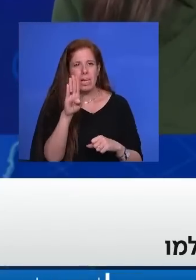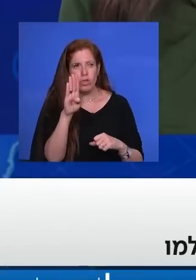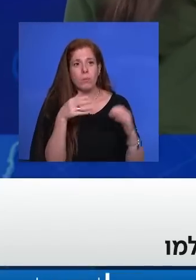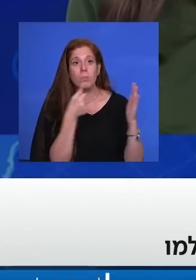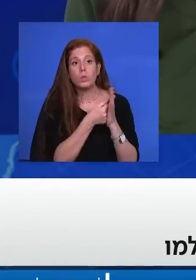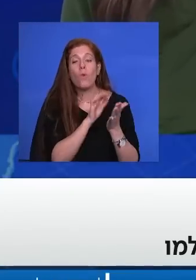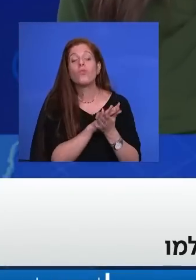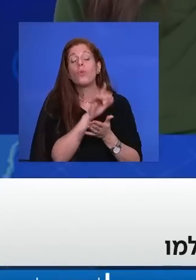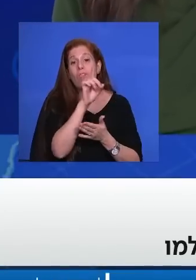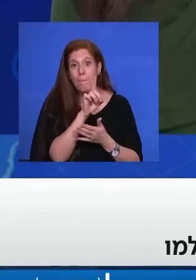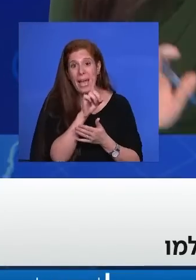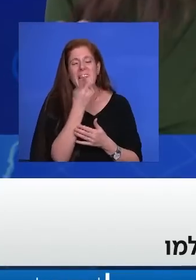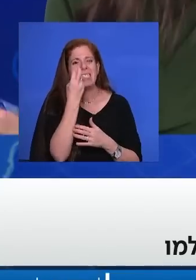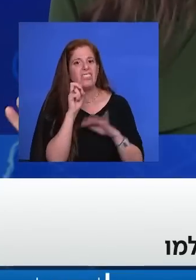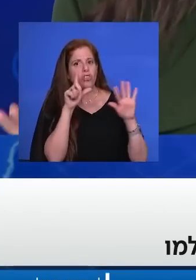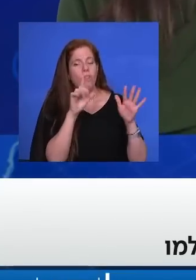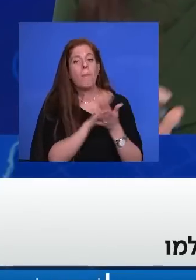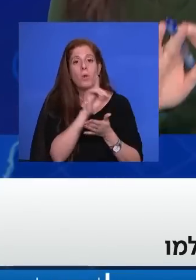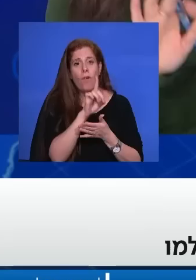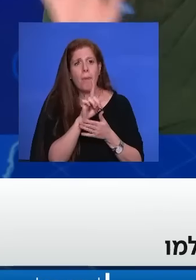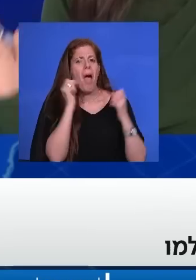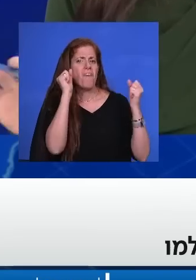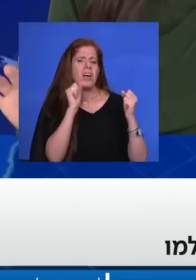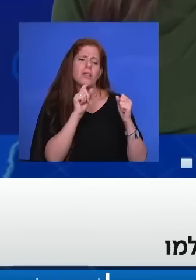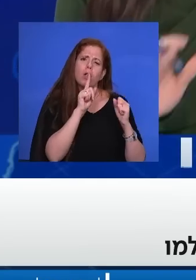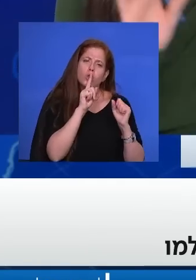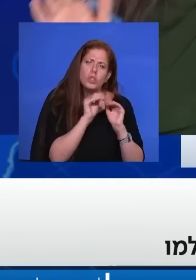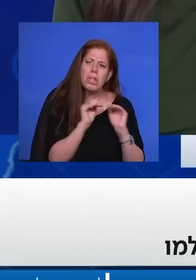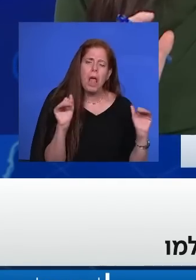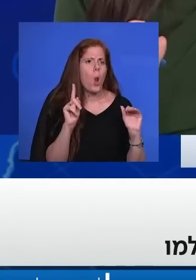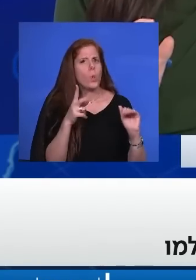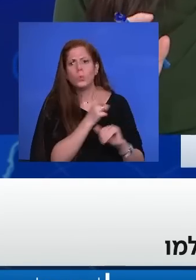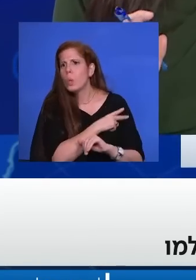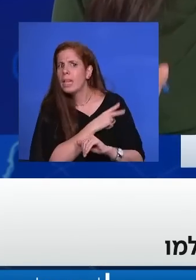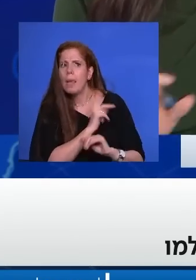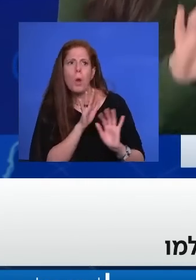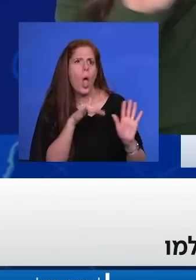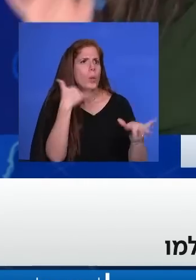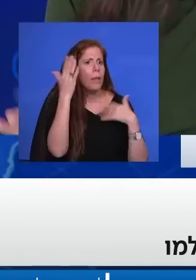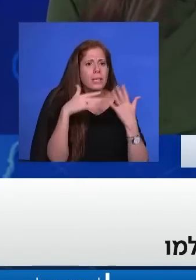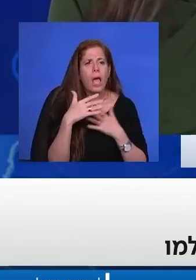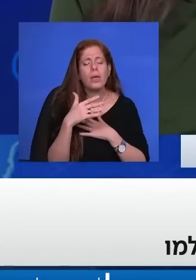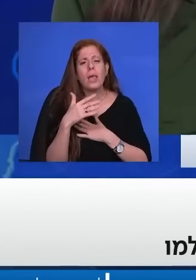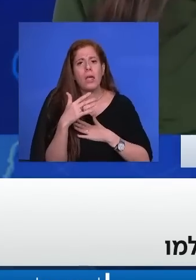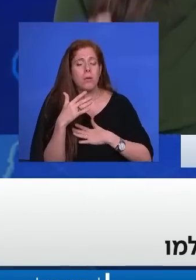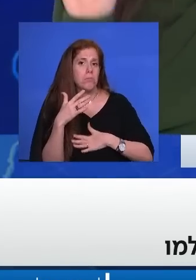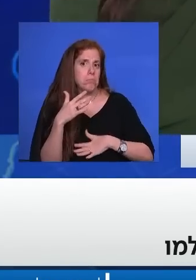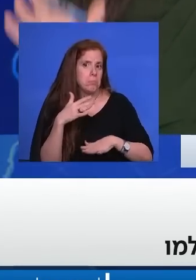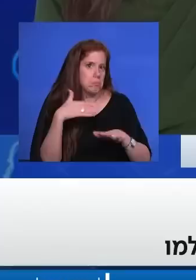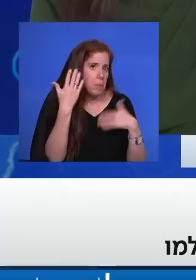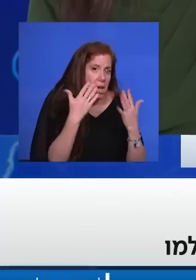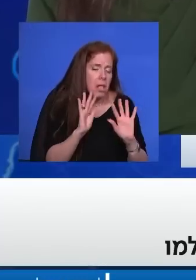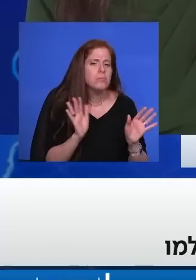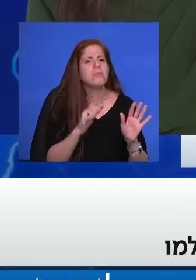27 בנובמבר. הפגנה שקטה, לא היו שם אימותים עם השוטרים, לא היה שם יותר מדי בלגן, בסופו של דבר היא התפזרה. היא